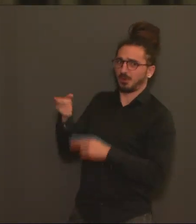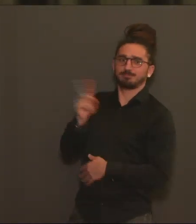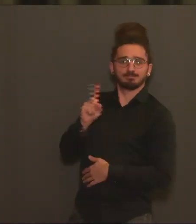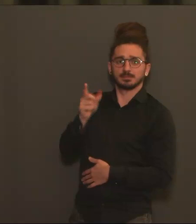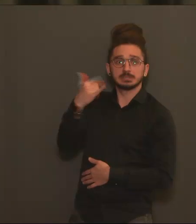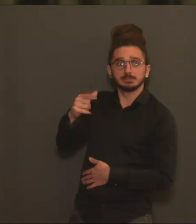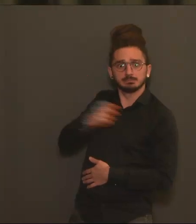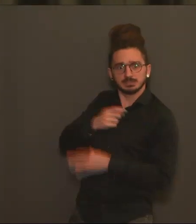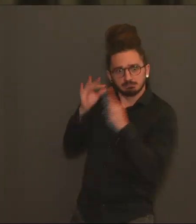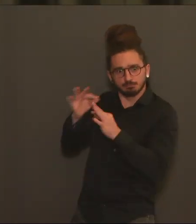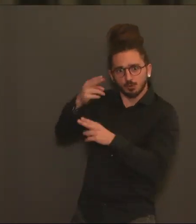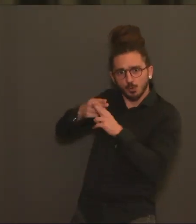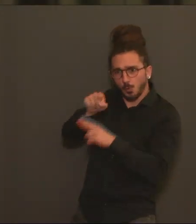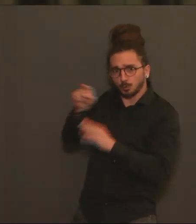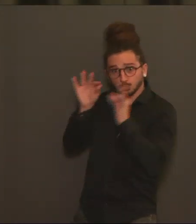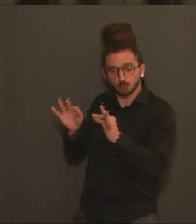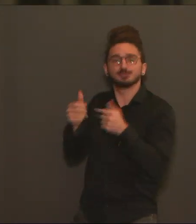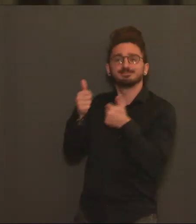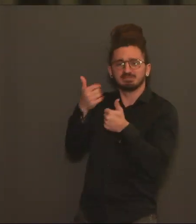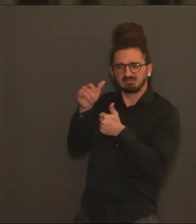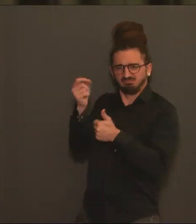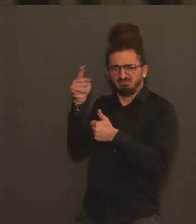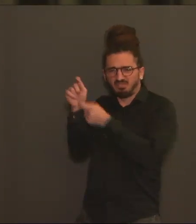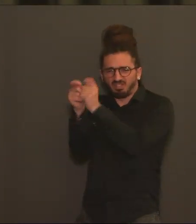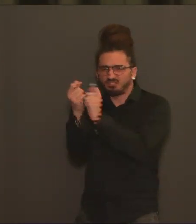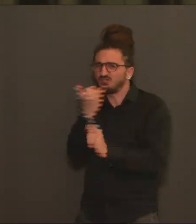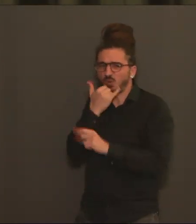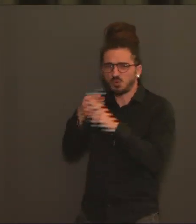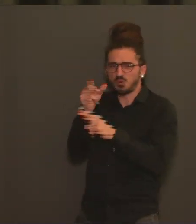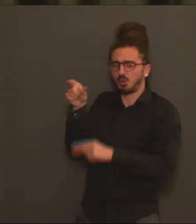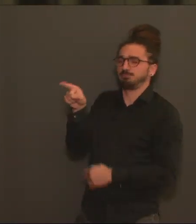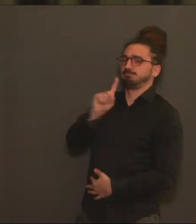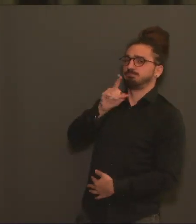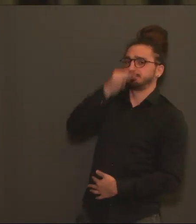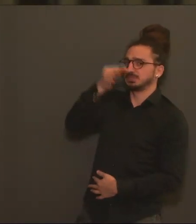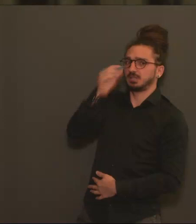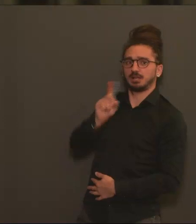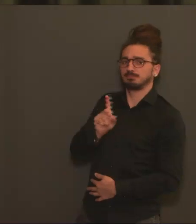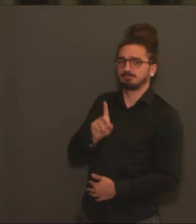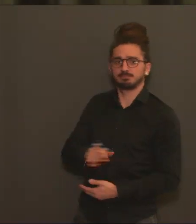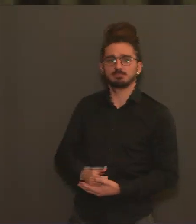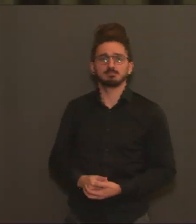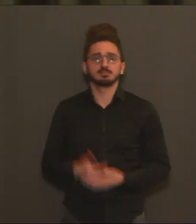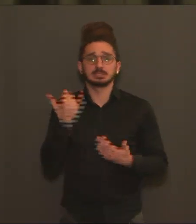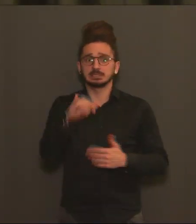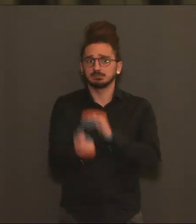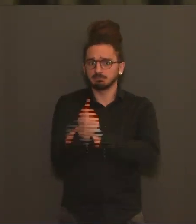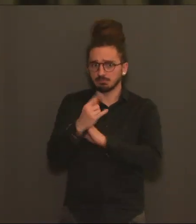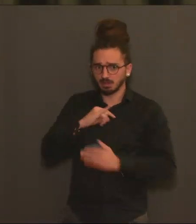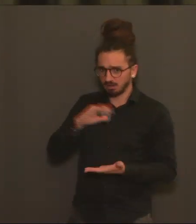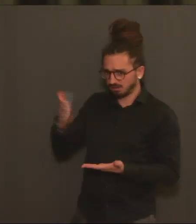une invitation frauduleuse ou un message suspect ? Transmettez immédiatement ce message à l'adresse